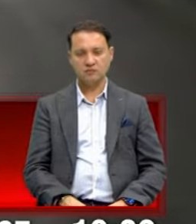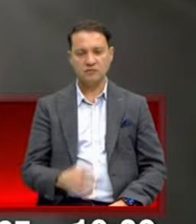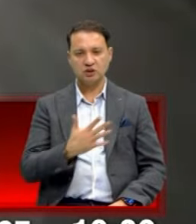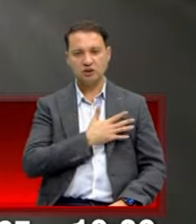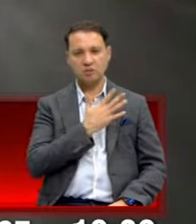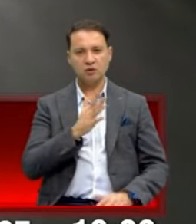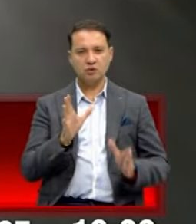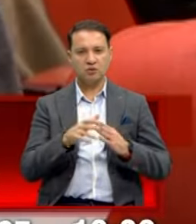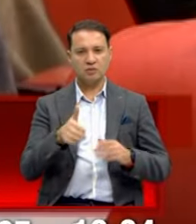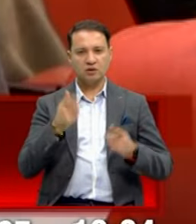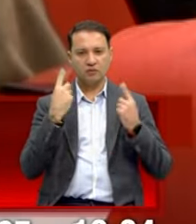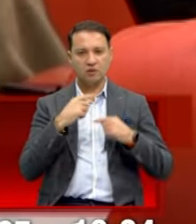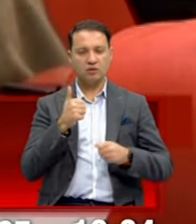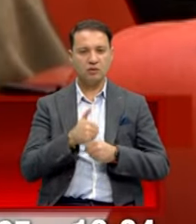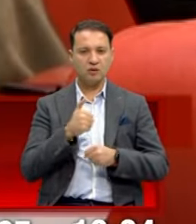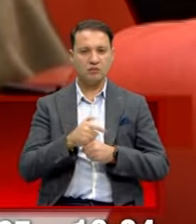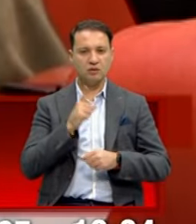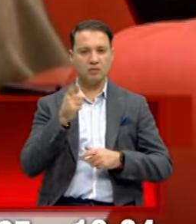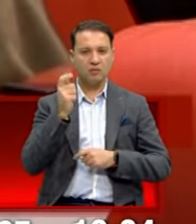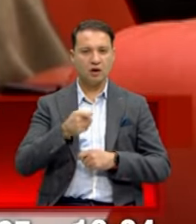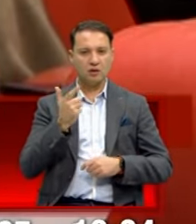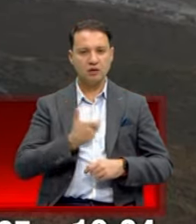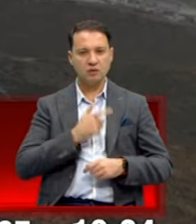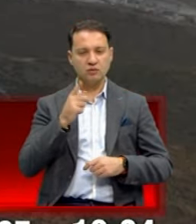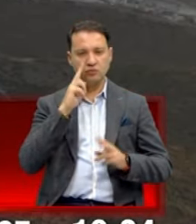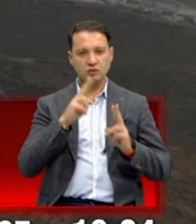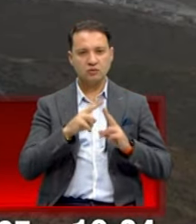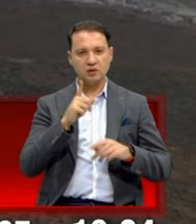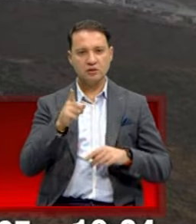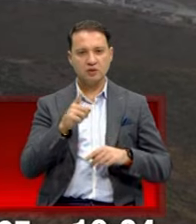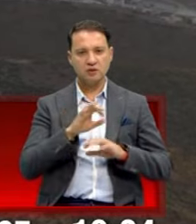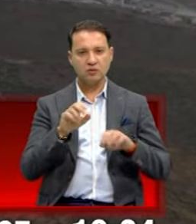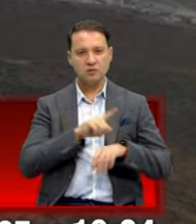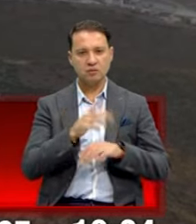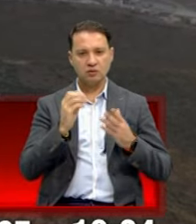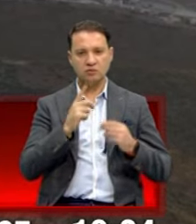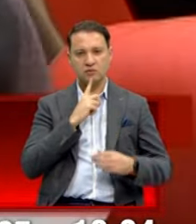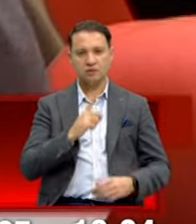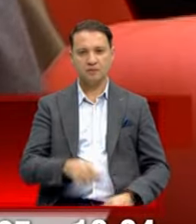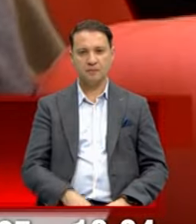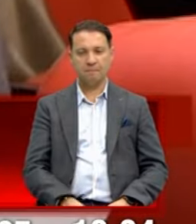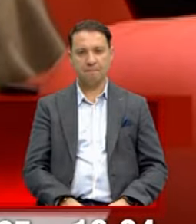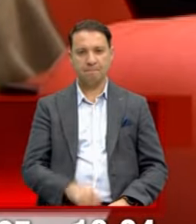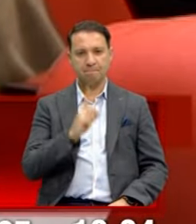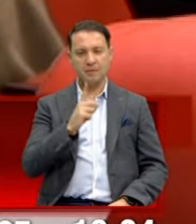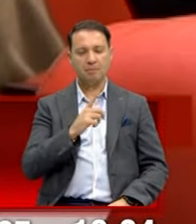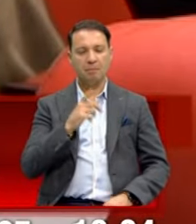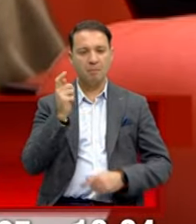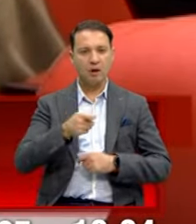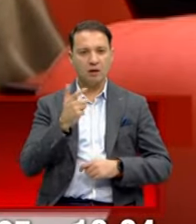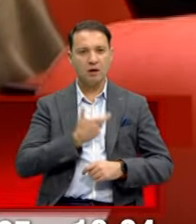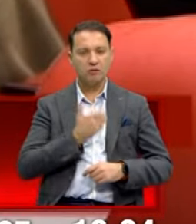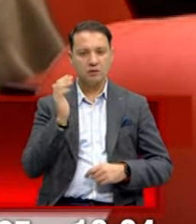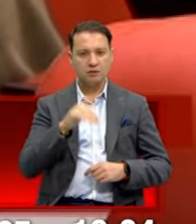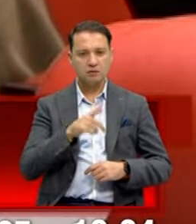CHP Grup Başkan Vekili Gökhan Günaydın, maden yasasının görüşülmesinin tam zamanı olduğunu söyledi. Bir maden yasası getirdiniz